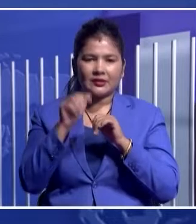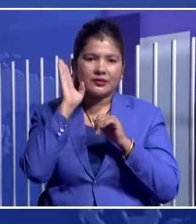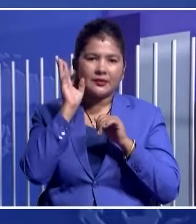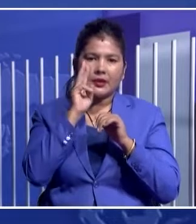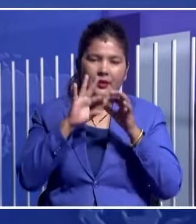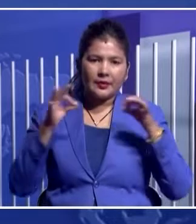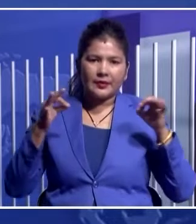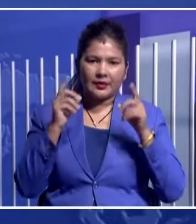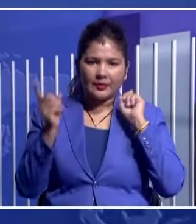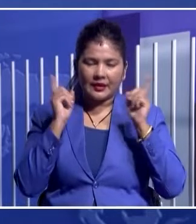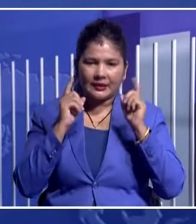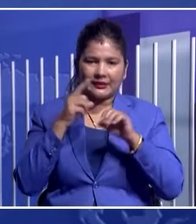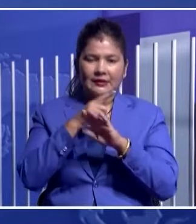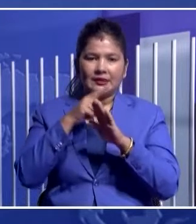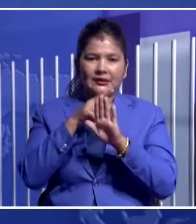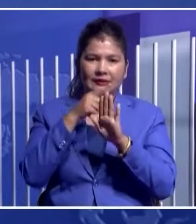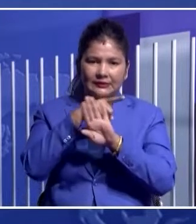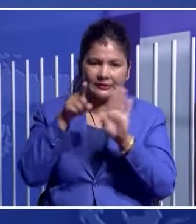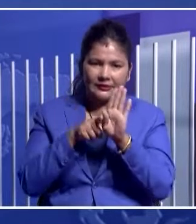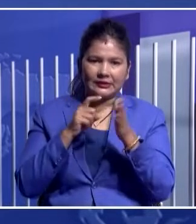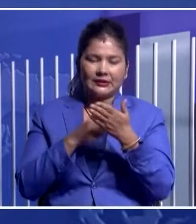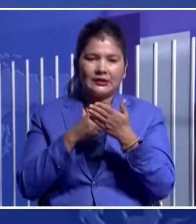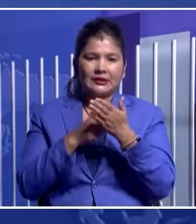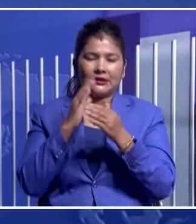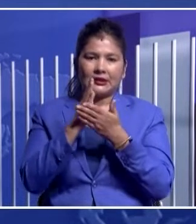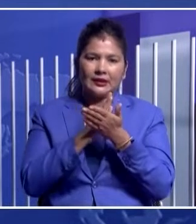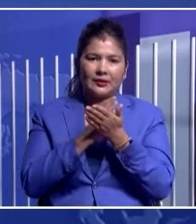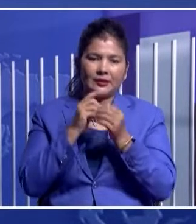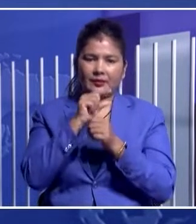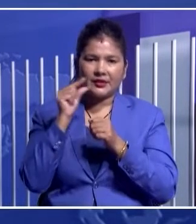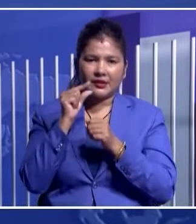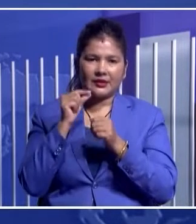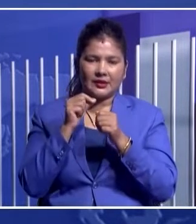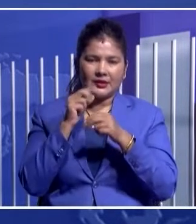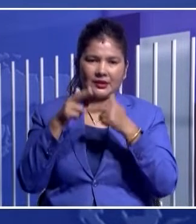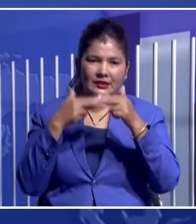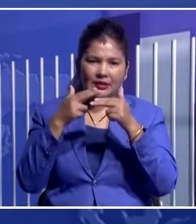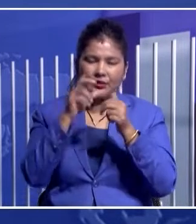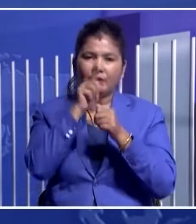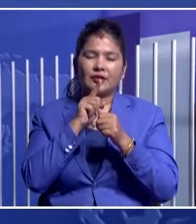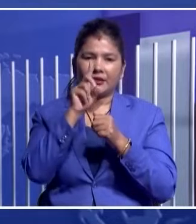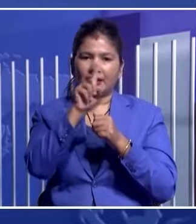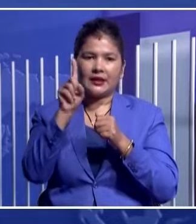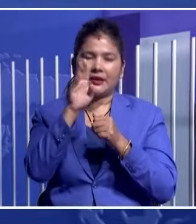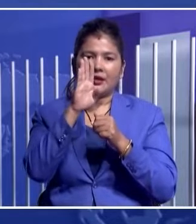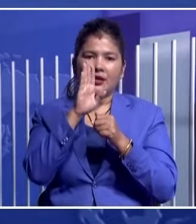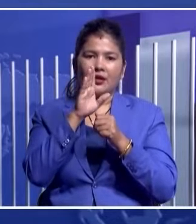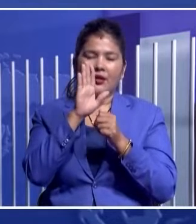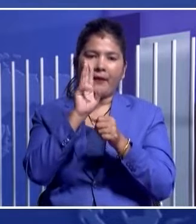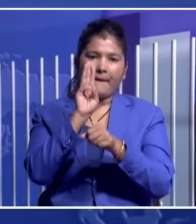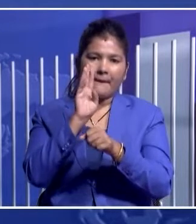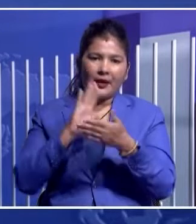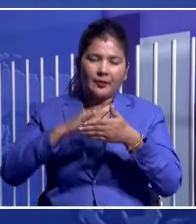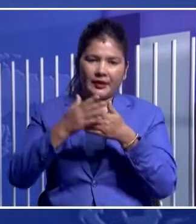समाचारमा विभिन्न पालिकाले नीति तथा कार्यक्रम सर्वसम्मतिले पारित गरेको प्रसंग, साथै चालू वर्षको 11 महिना बितिसक्दासम्म पनि प्रदेश